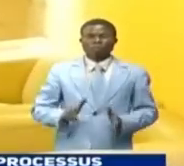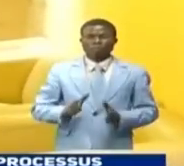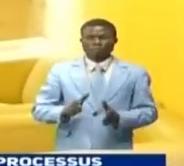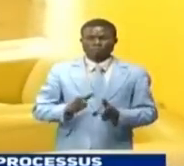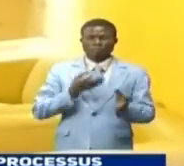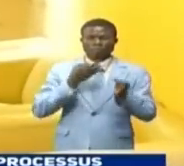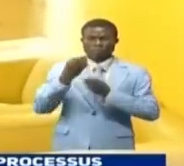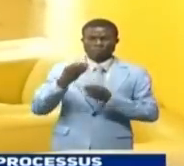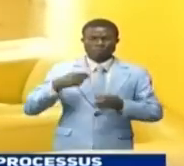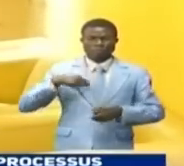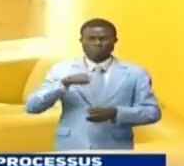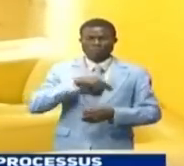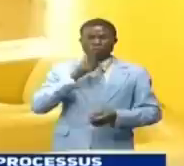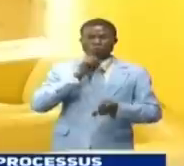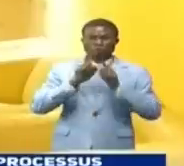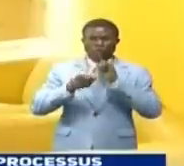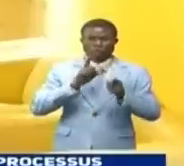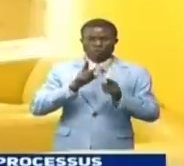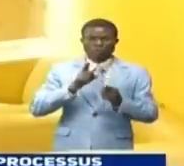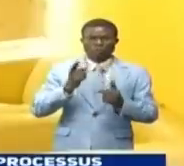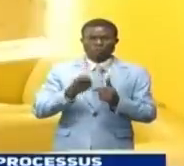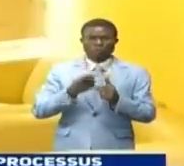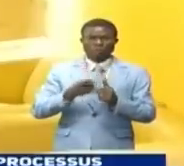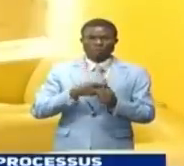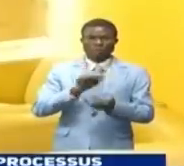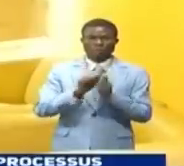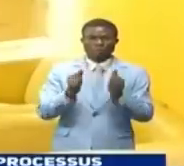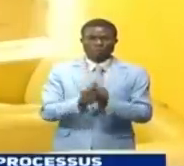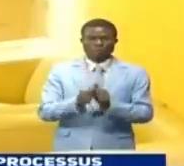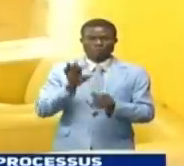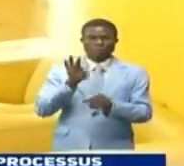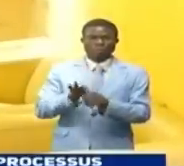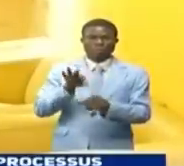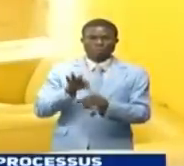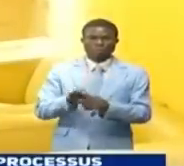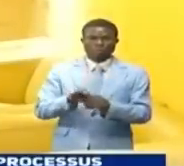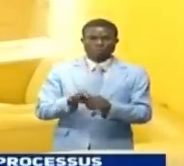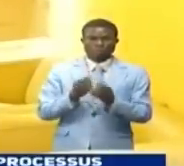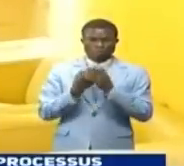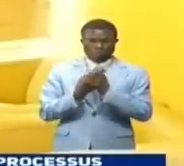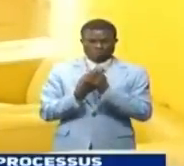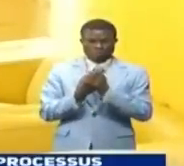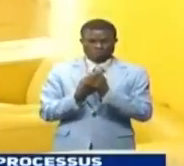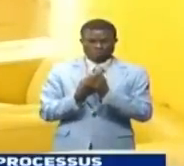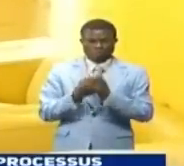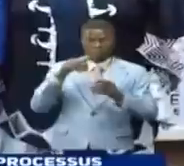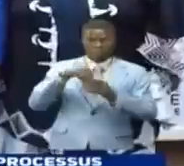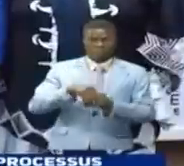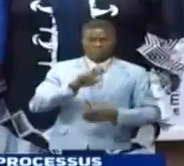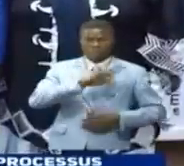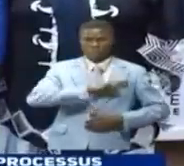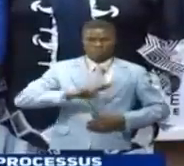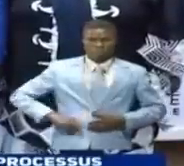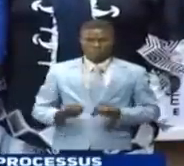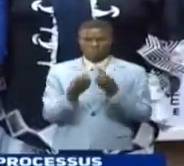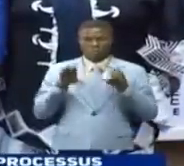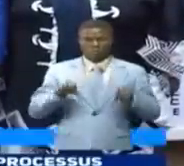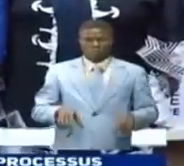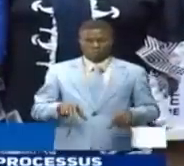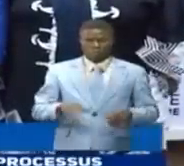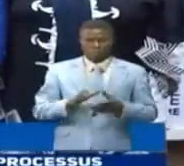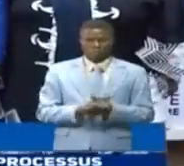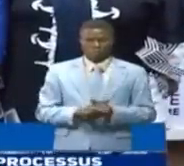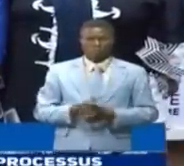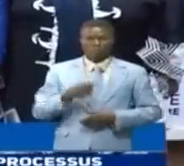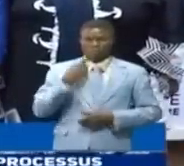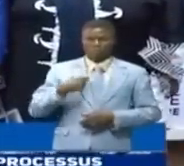explique. Nous avons échangé sur le processus électoral en cours en République démocratique du Congo. Nous lui